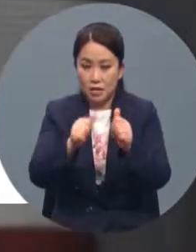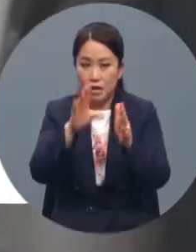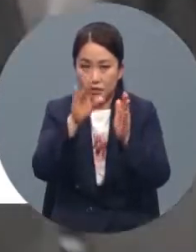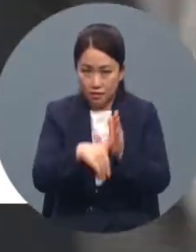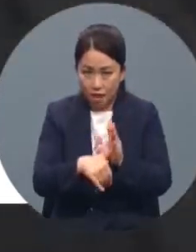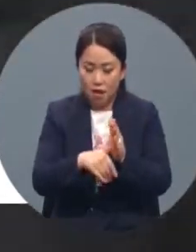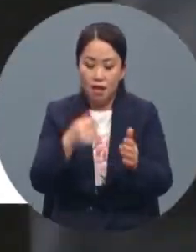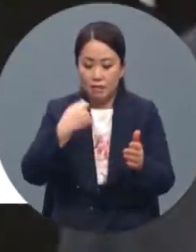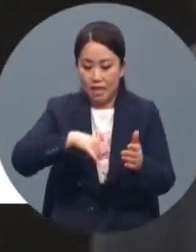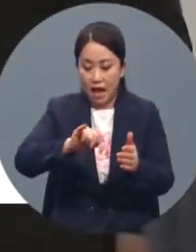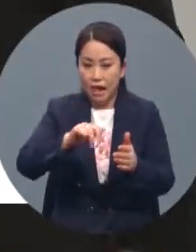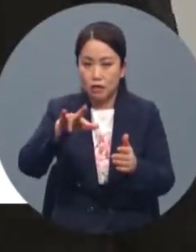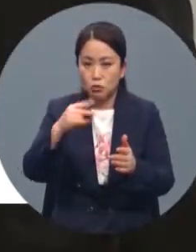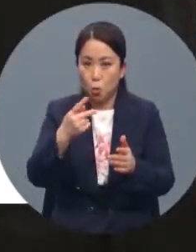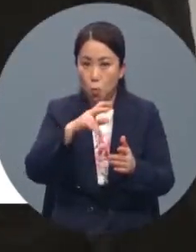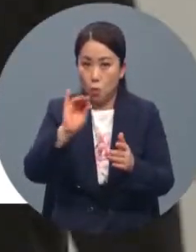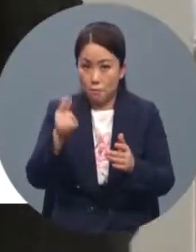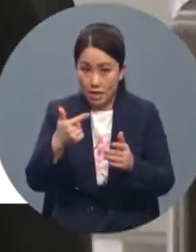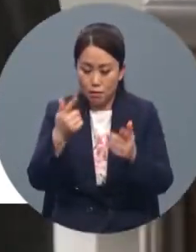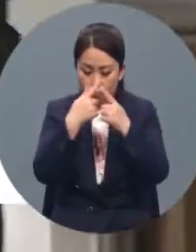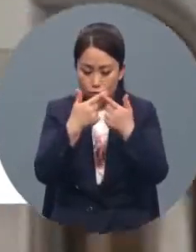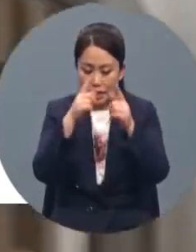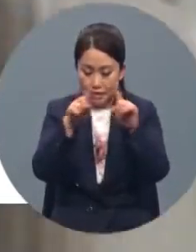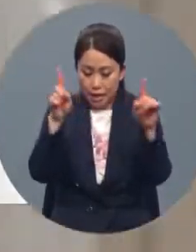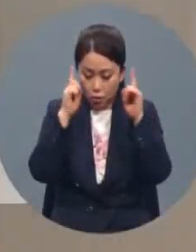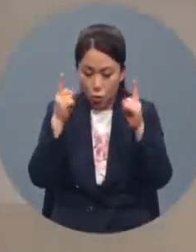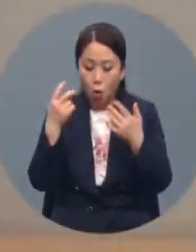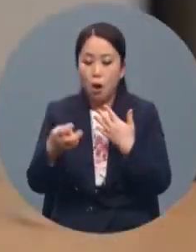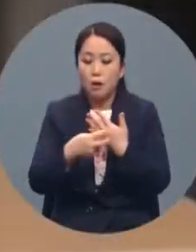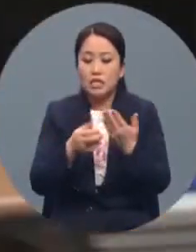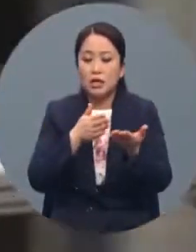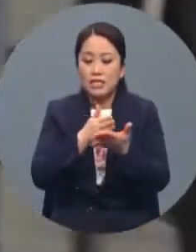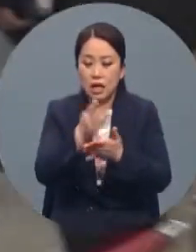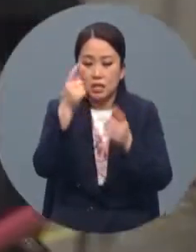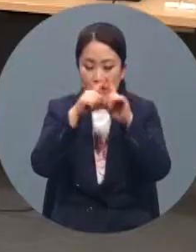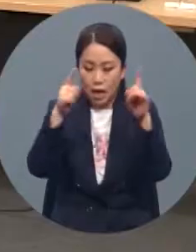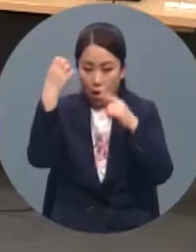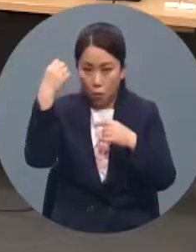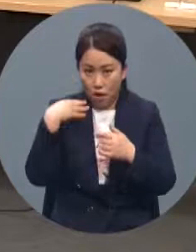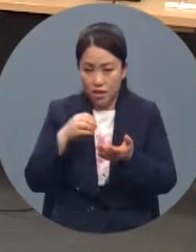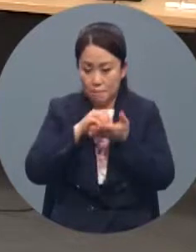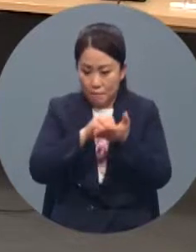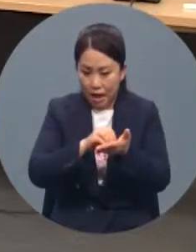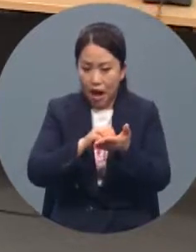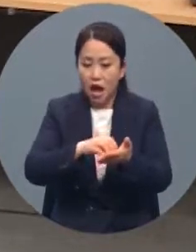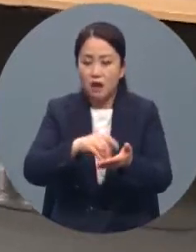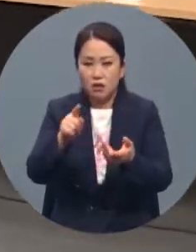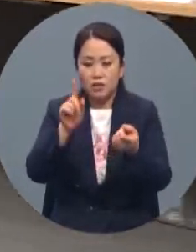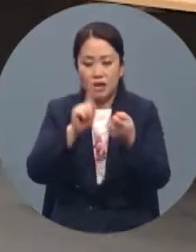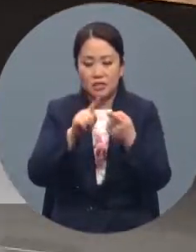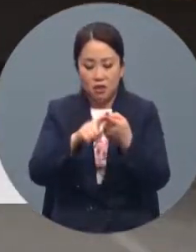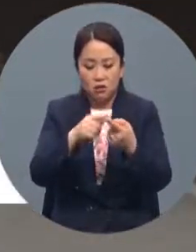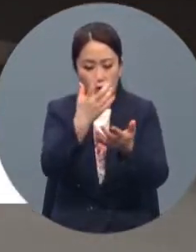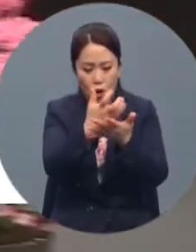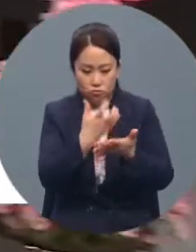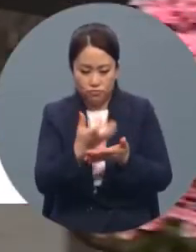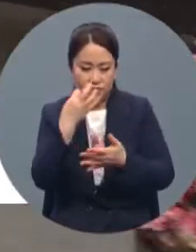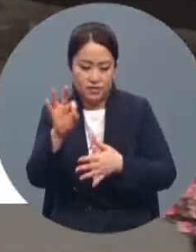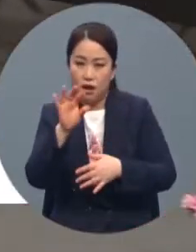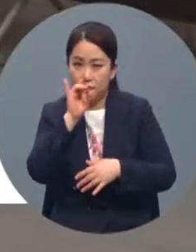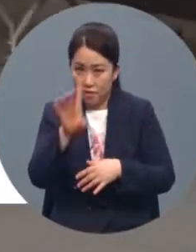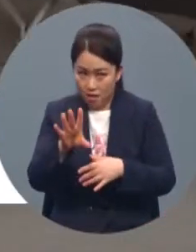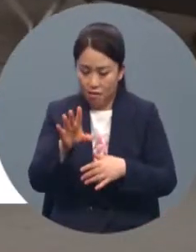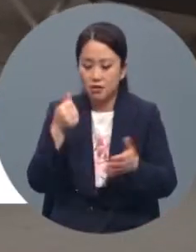부산대 의학전문대학원 입시 서류를 인정할 수 없다는 결론이 나왔습니다. 이와 관련해 교육부는